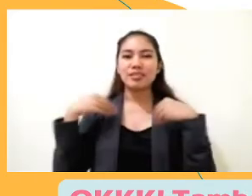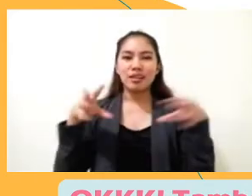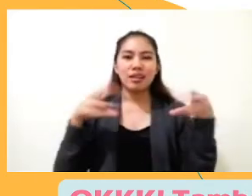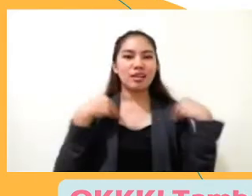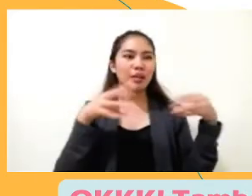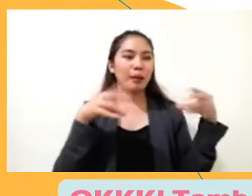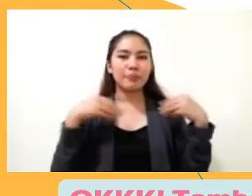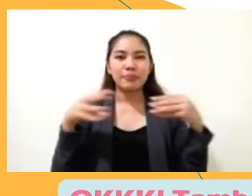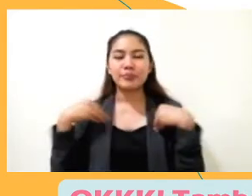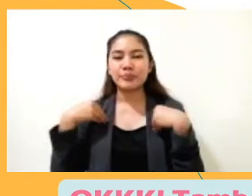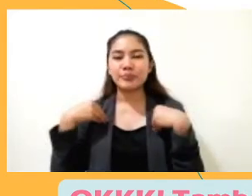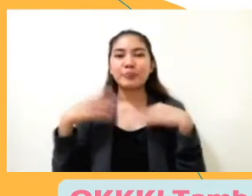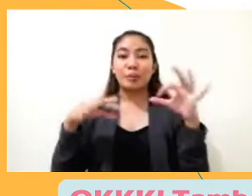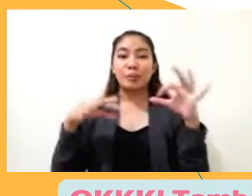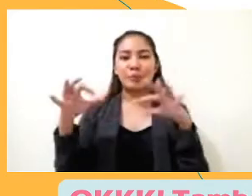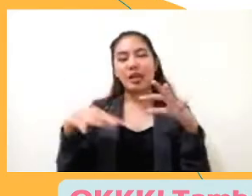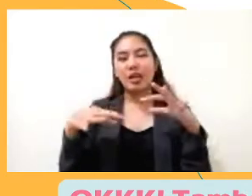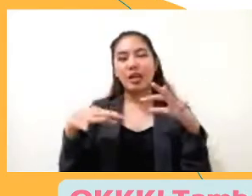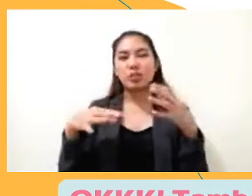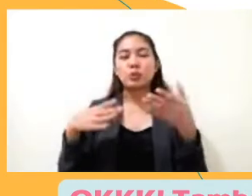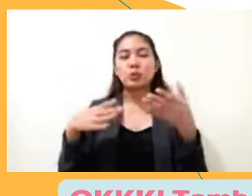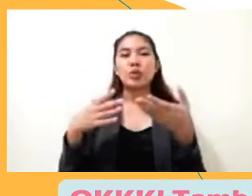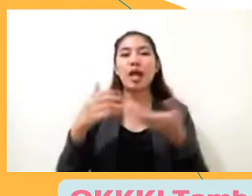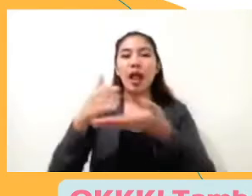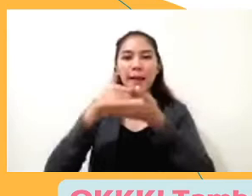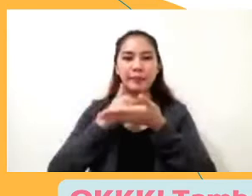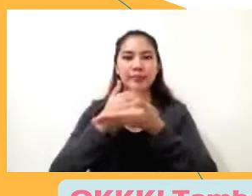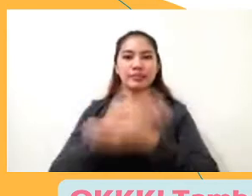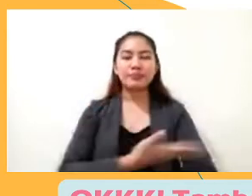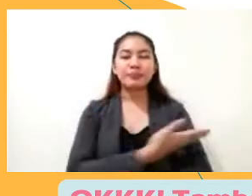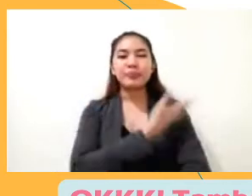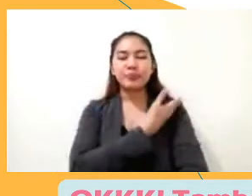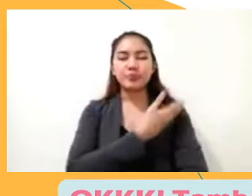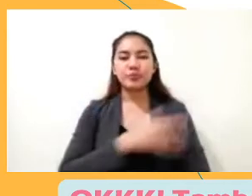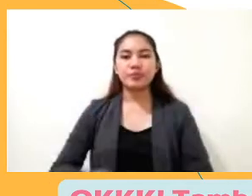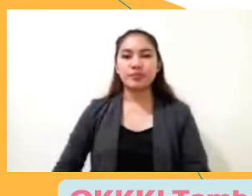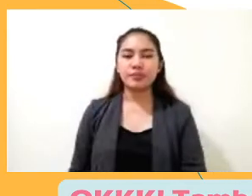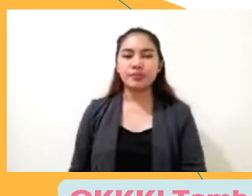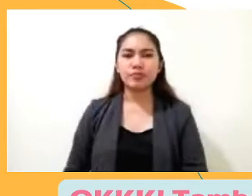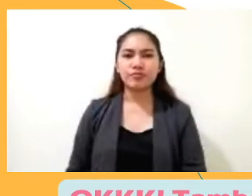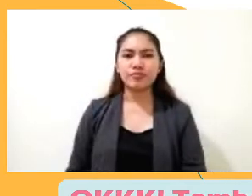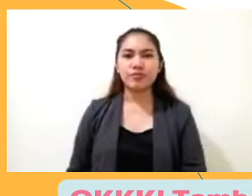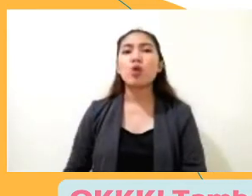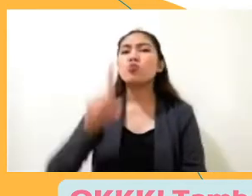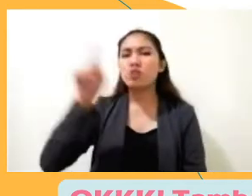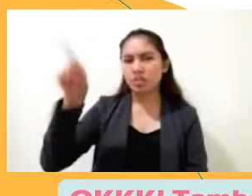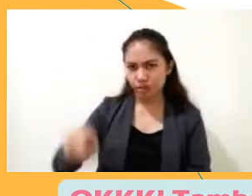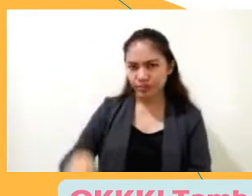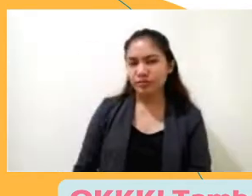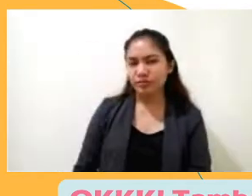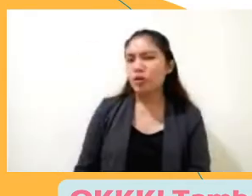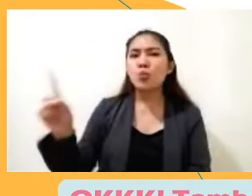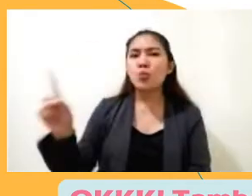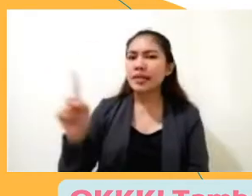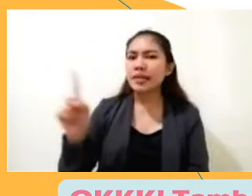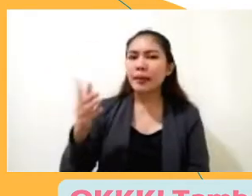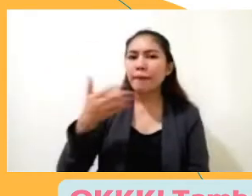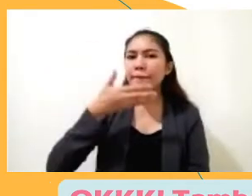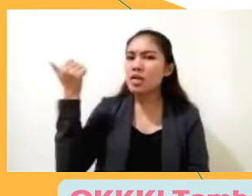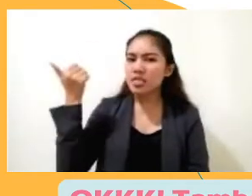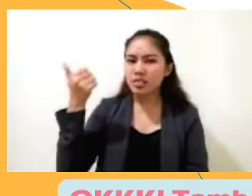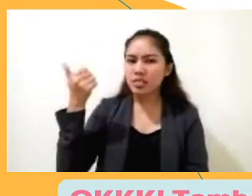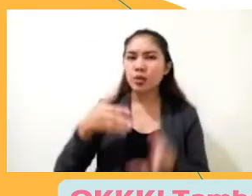way para sa ating patuloy na pag-unlad. Ayan. Ano po bang magandang paraan sa pagtanggap